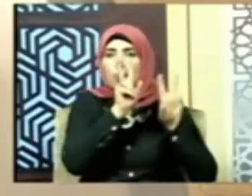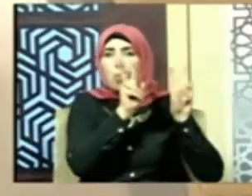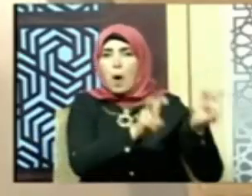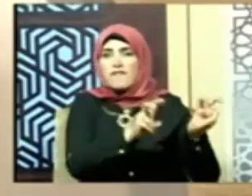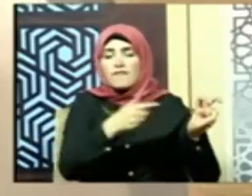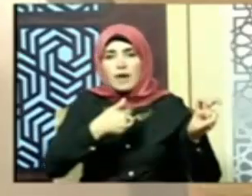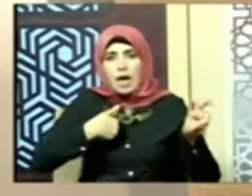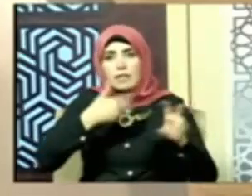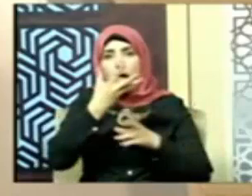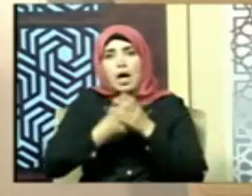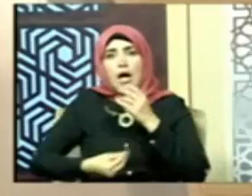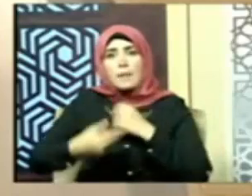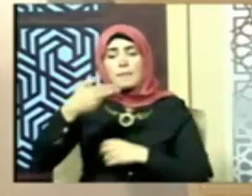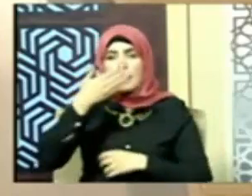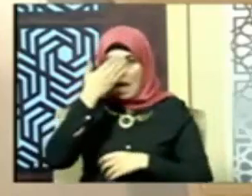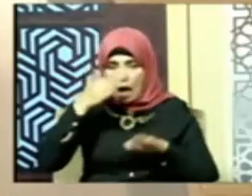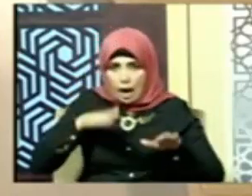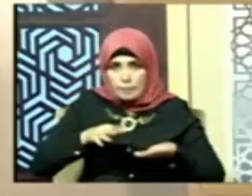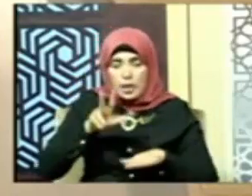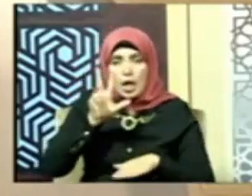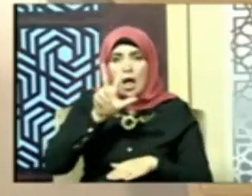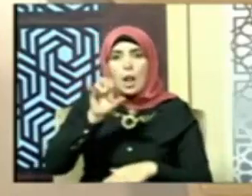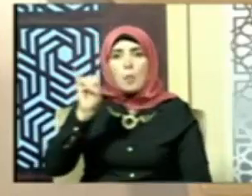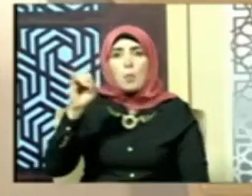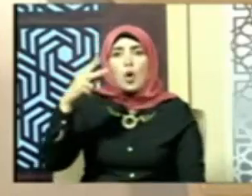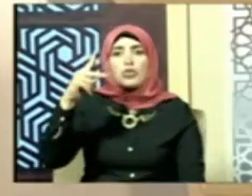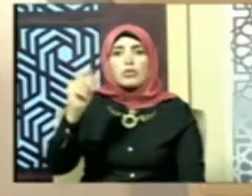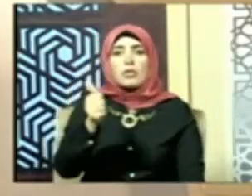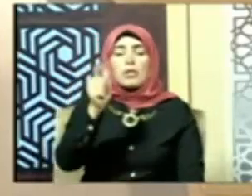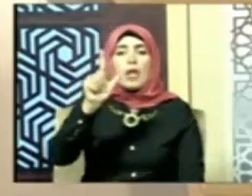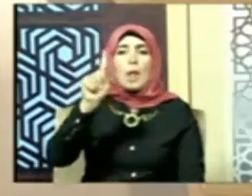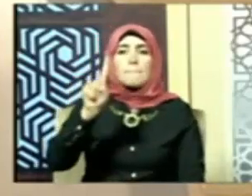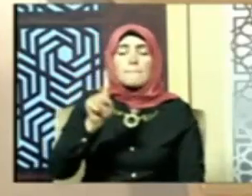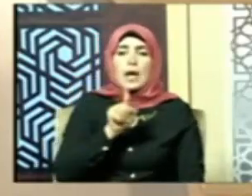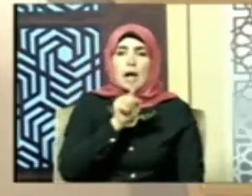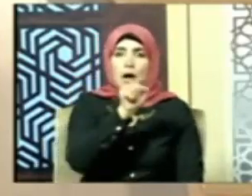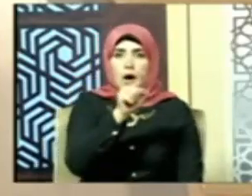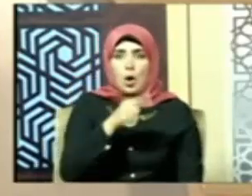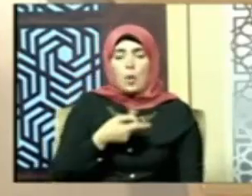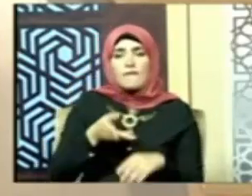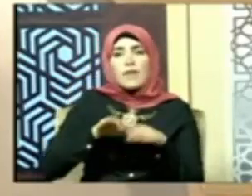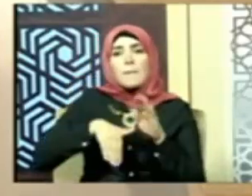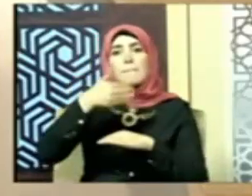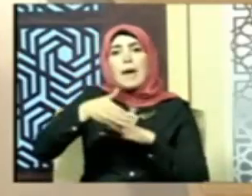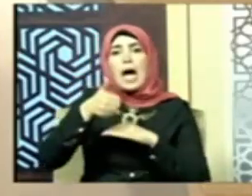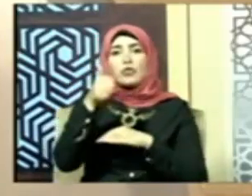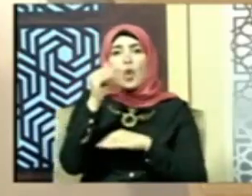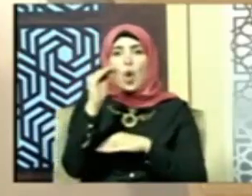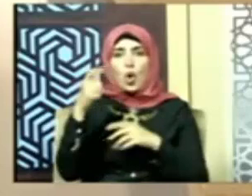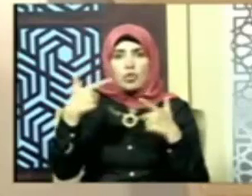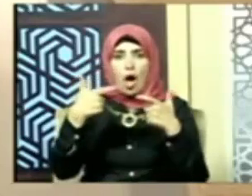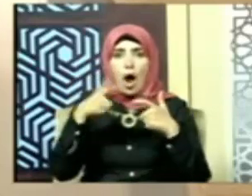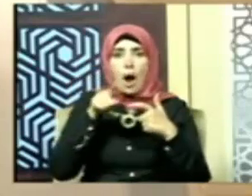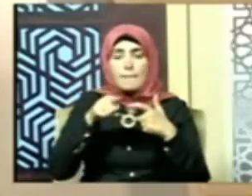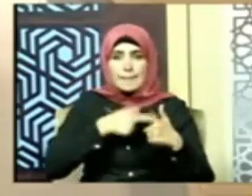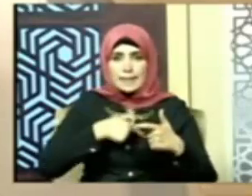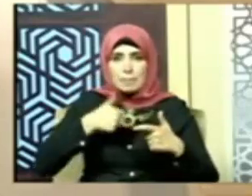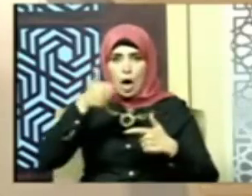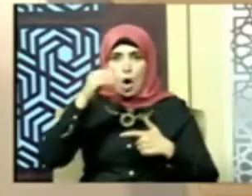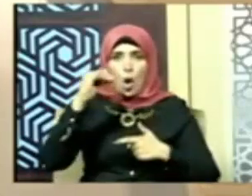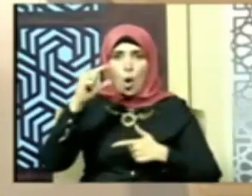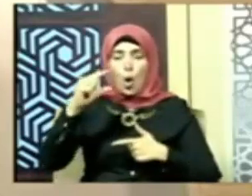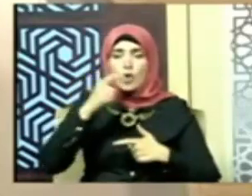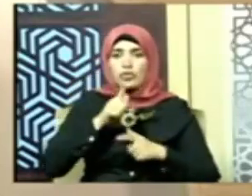عبد المطلب. وفي حماء الأسد بعد أحد أشاعوا أن قريش قد جمعت قضها